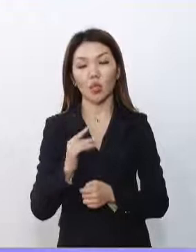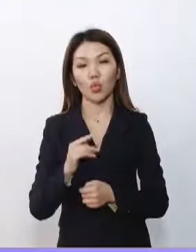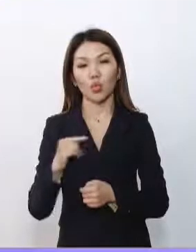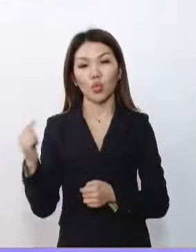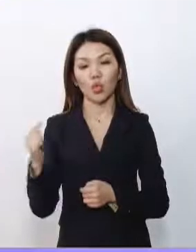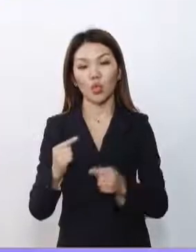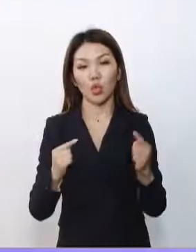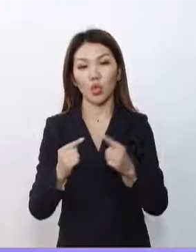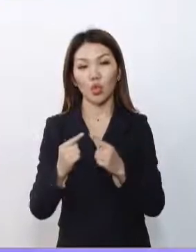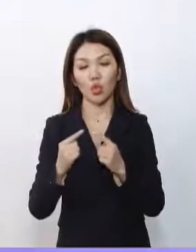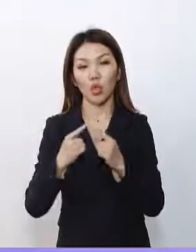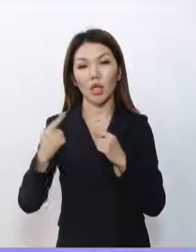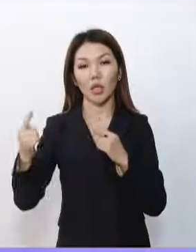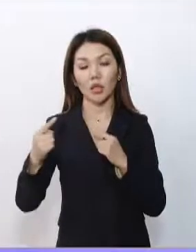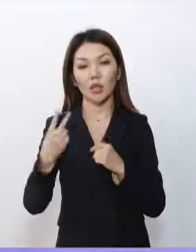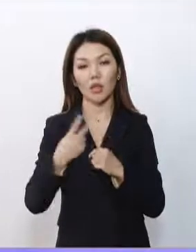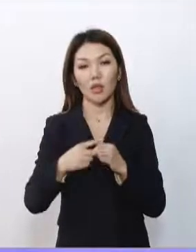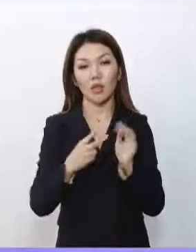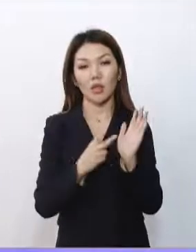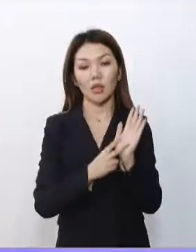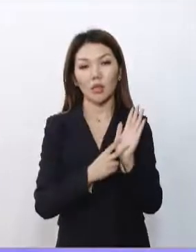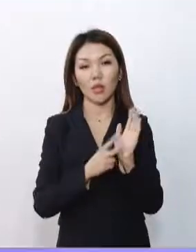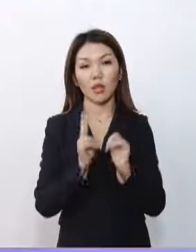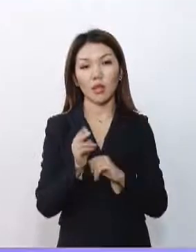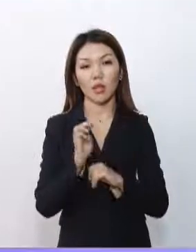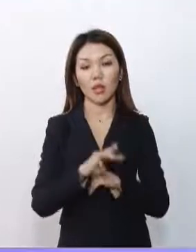на расстоянии двадцати семи